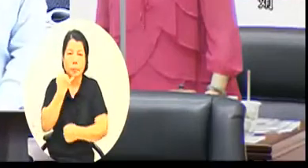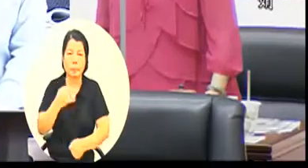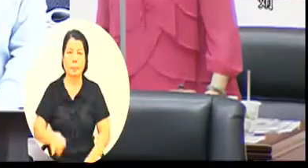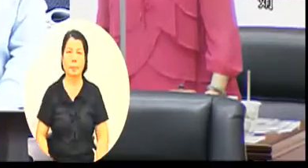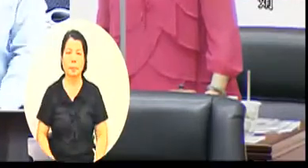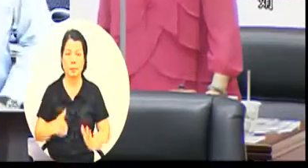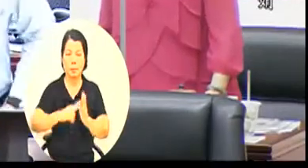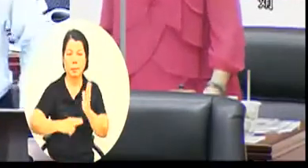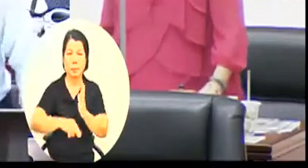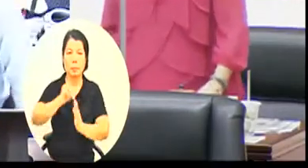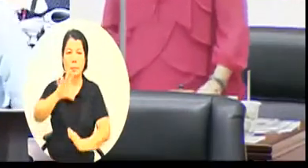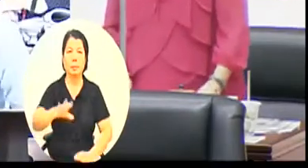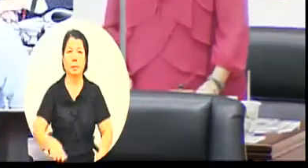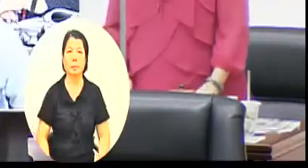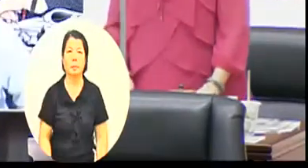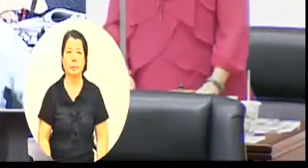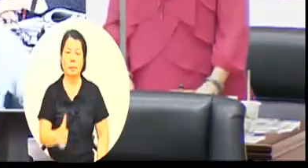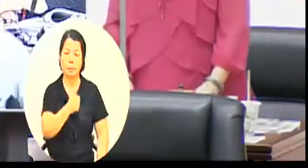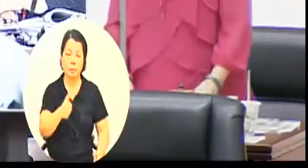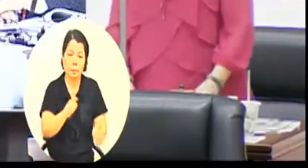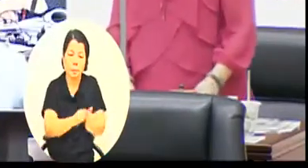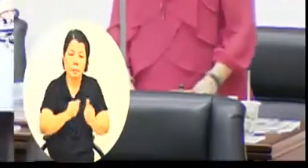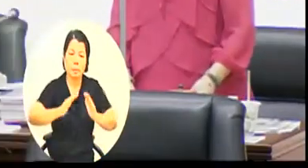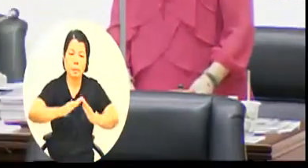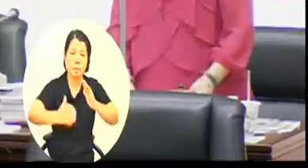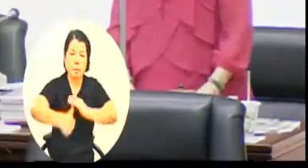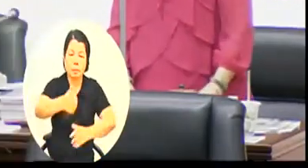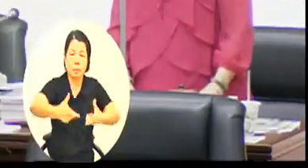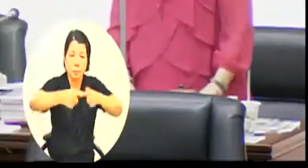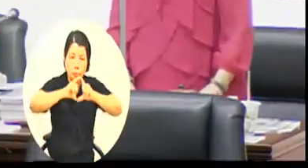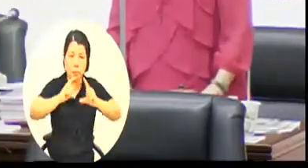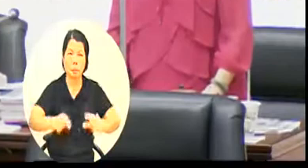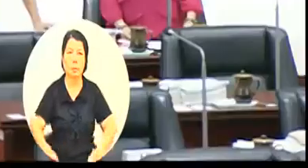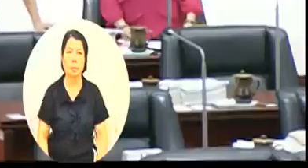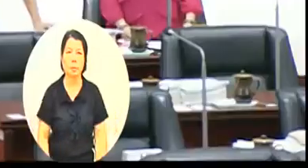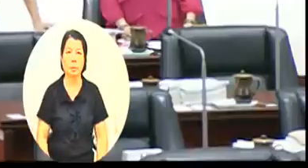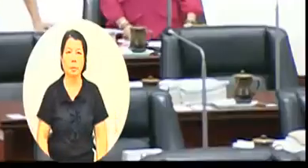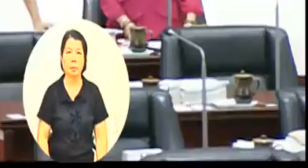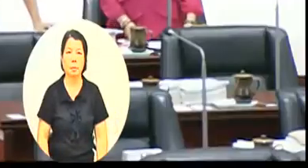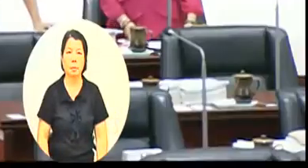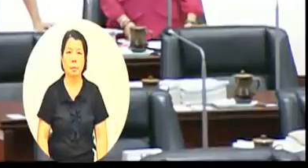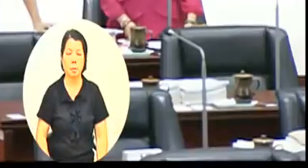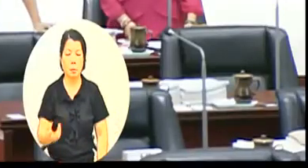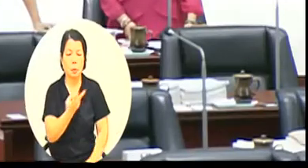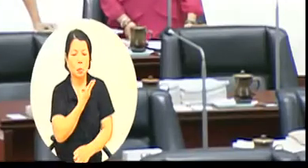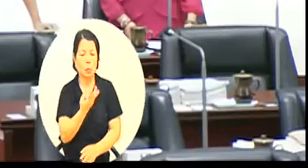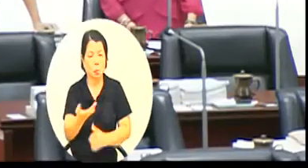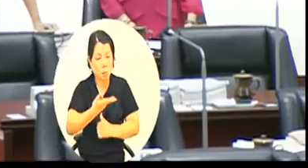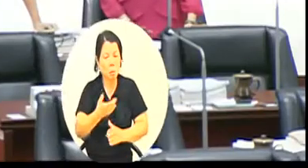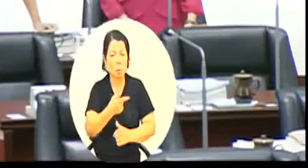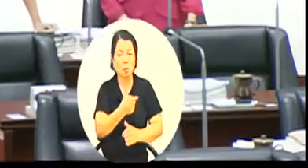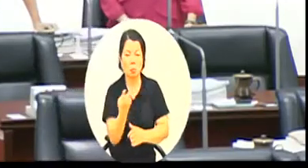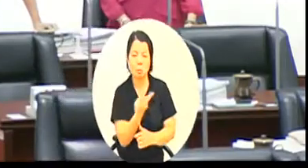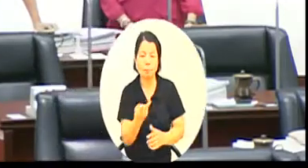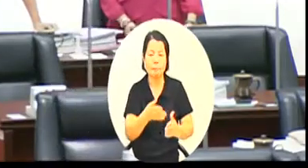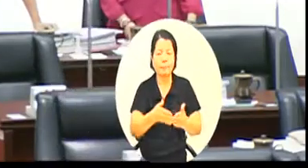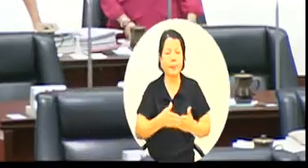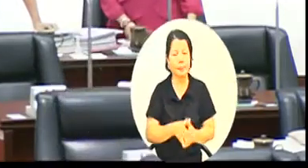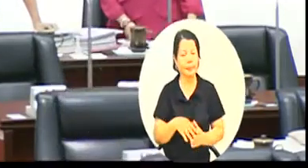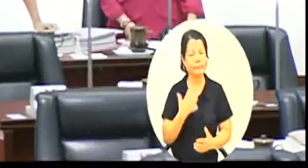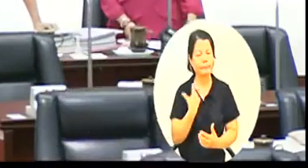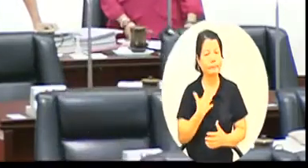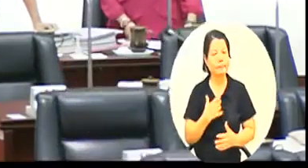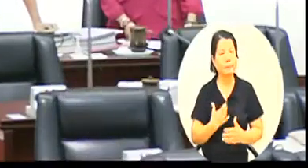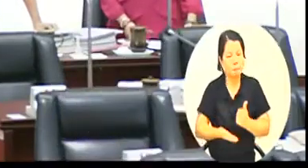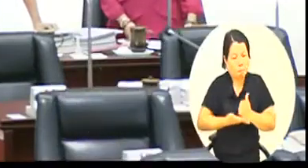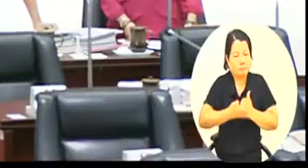说明？ 好，谢谢。我想副市长你这个回答至少让我们 两位议员觉得很振奋啊，你至少